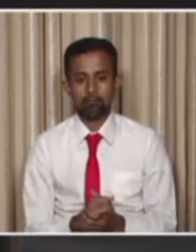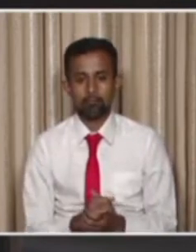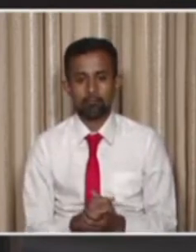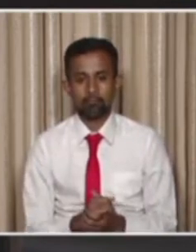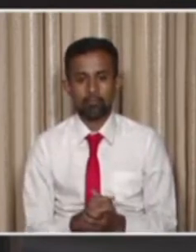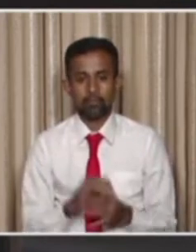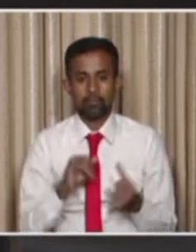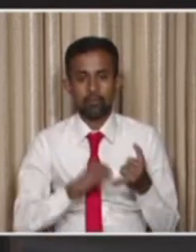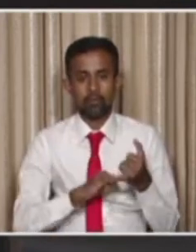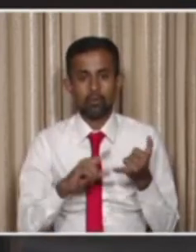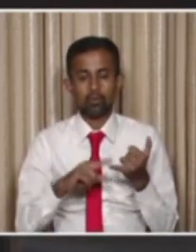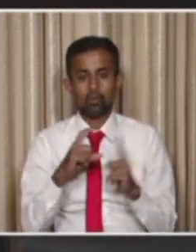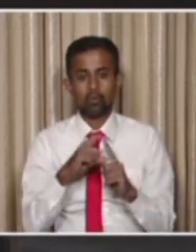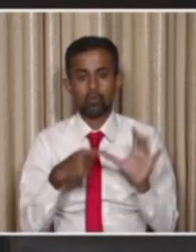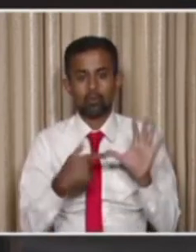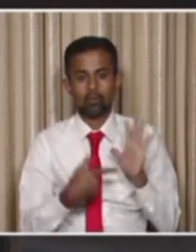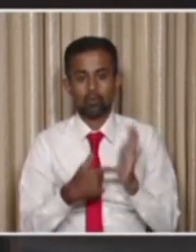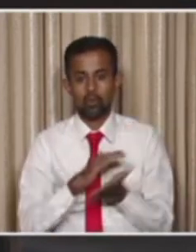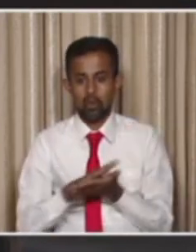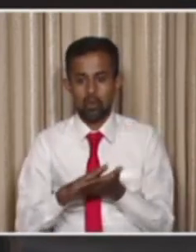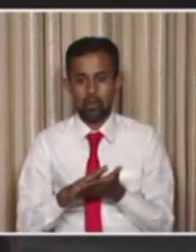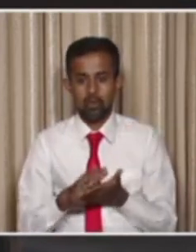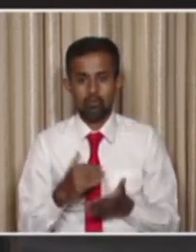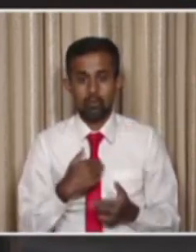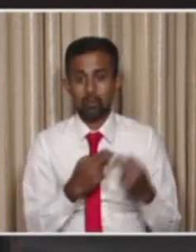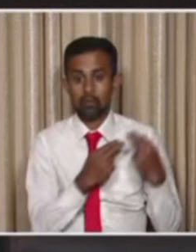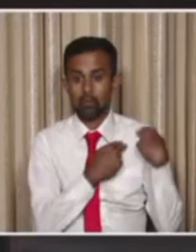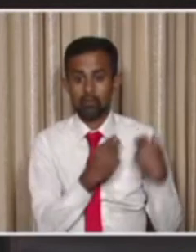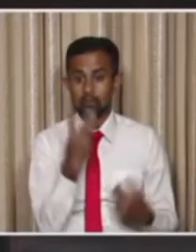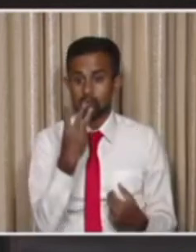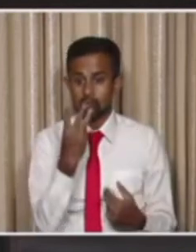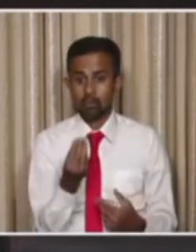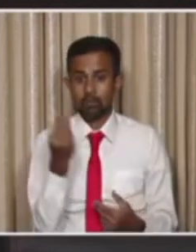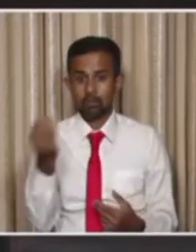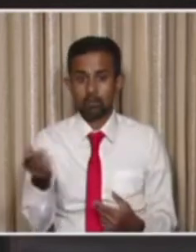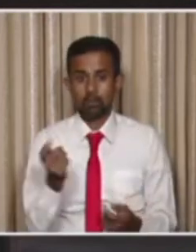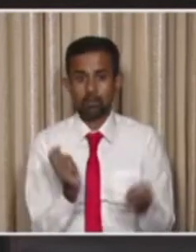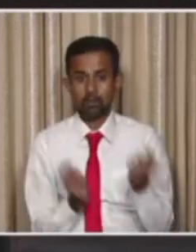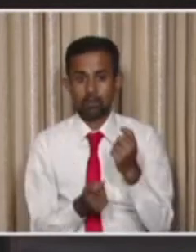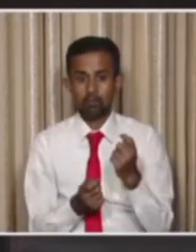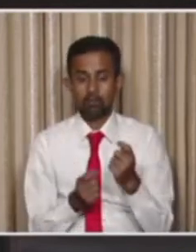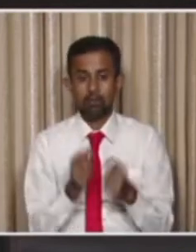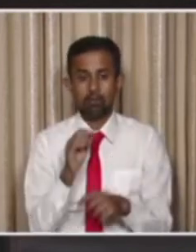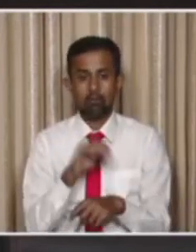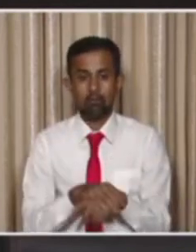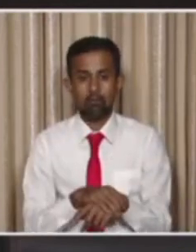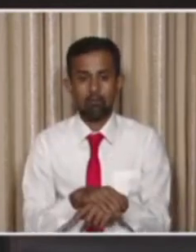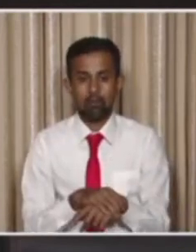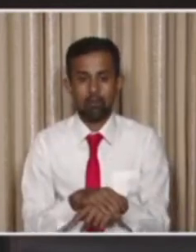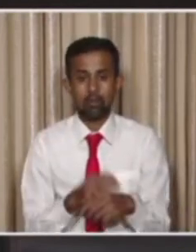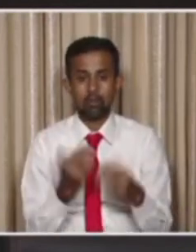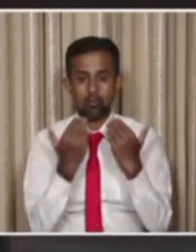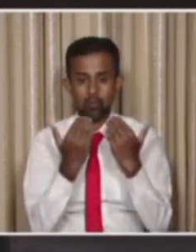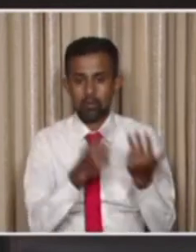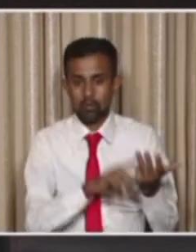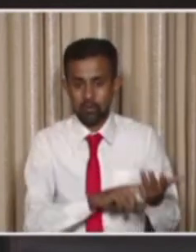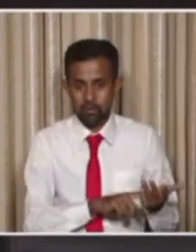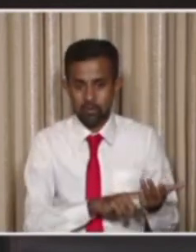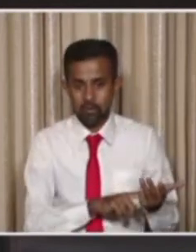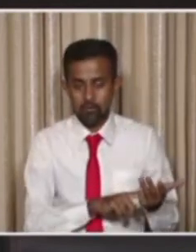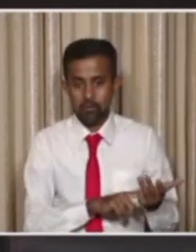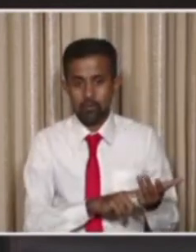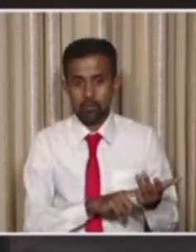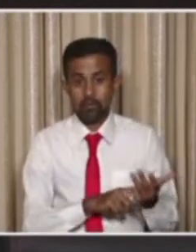සුදත් චන්ද්‍රසේකර මම තනතුරු තුනක් දීලා හිටපු මිනිහා ක්‍රිකට් එකෙන් අල්ලගත්තා උපදේශක ඒ